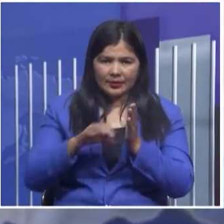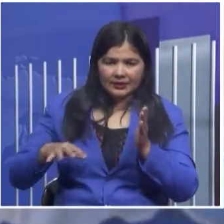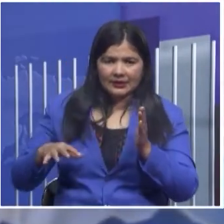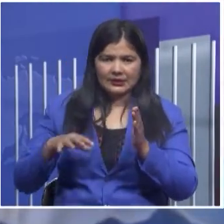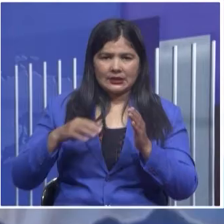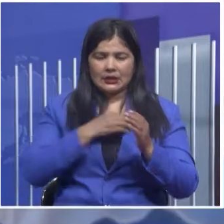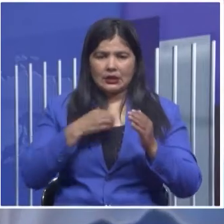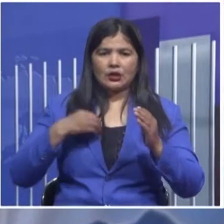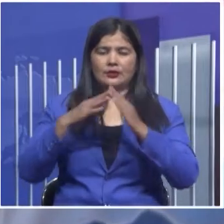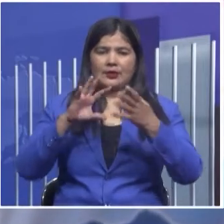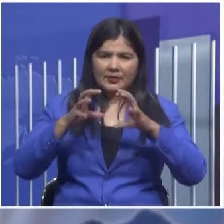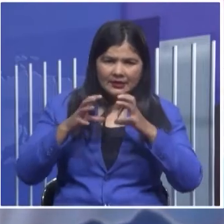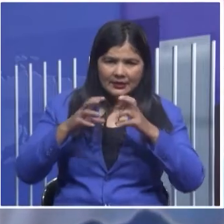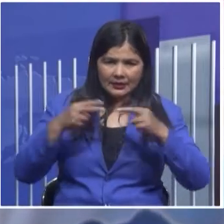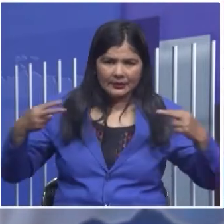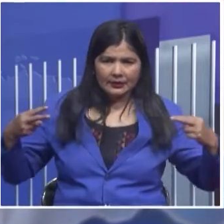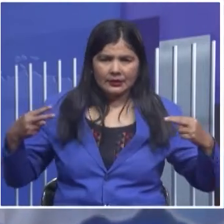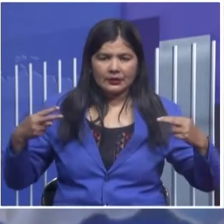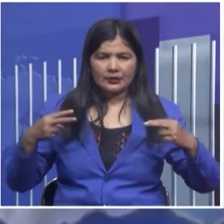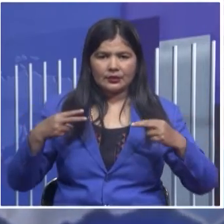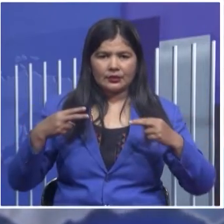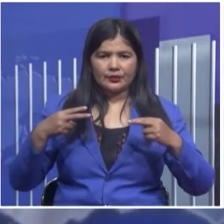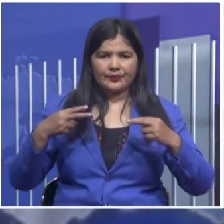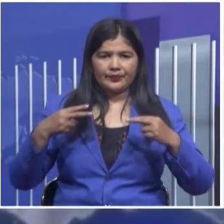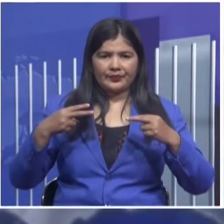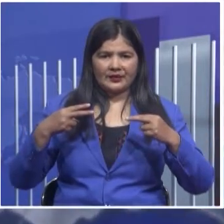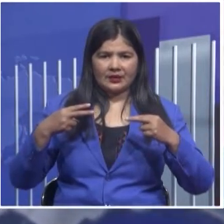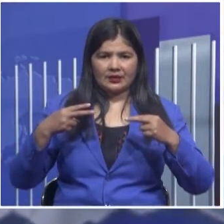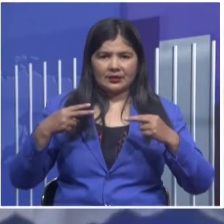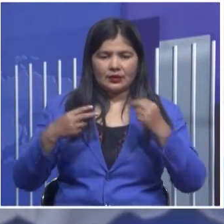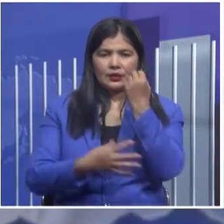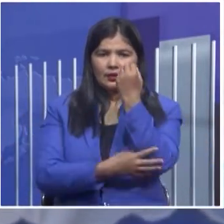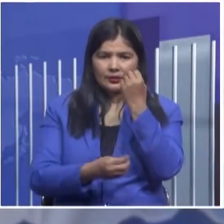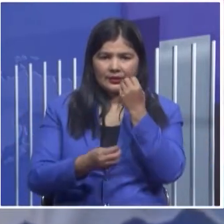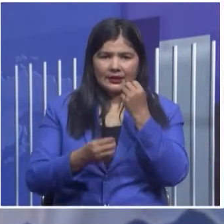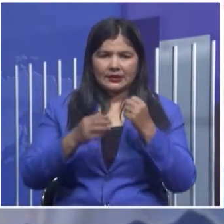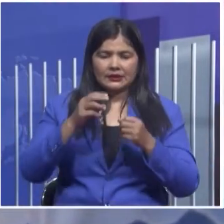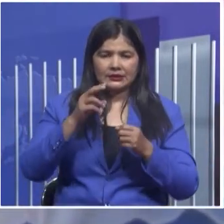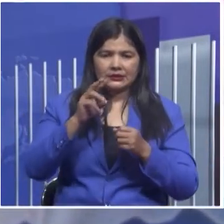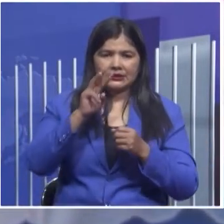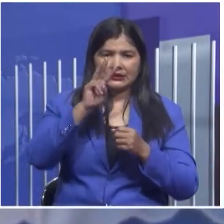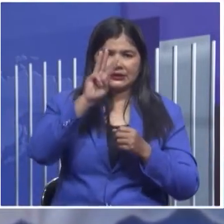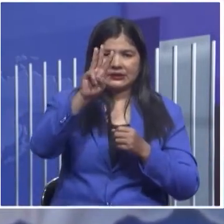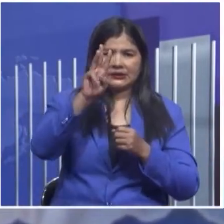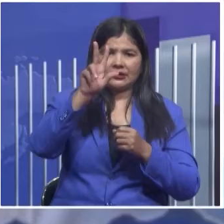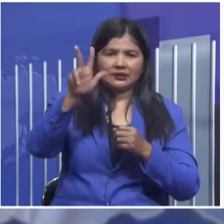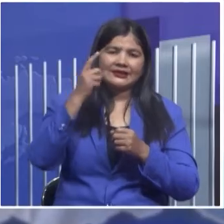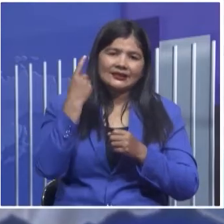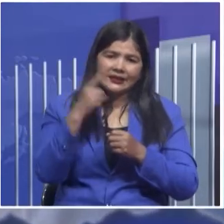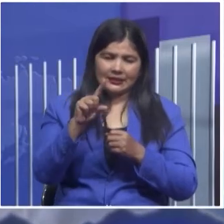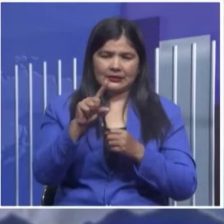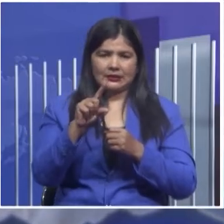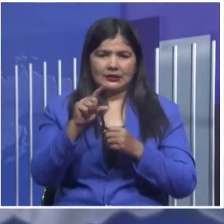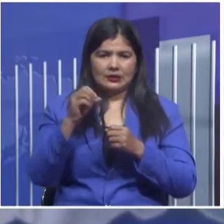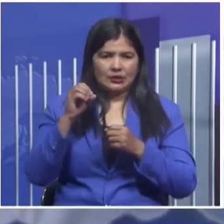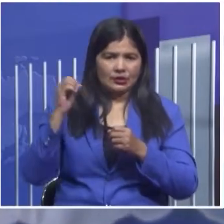सुर्खेतको मेसिनरी औजार अनलाइन युपिएस सिस्टम खरिदको लागि रु 38 लाख। प्रदेश जनस्वास्थ्य प्रयोगशाला सुर्खेतको